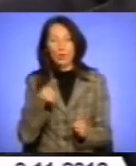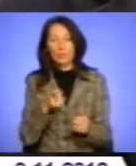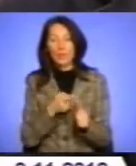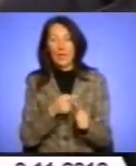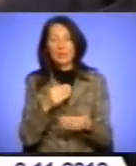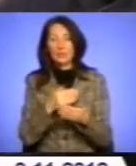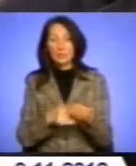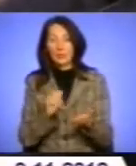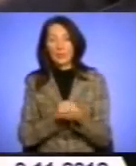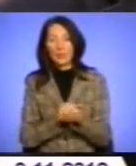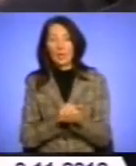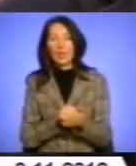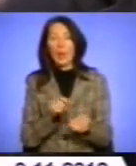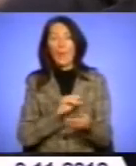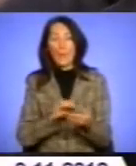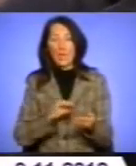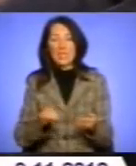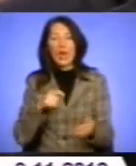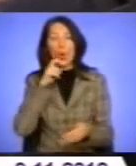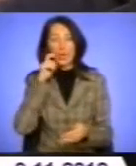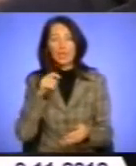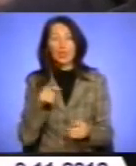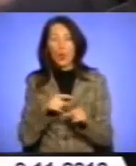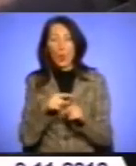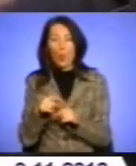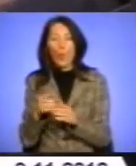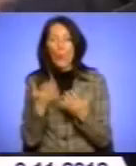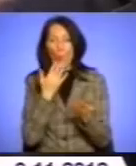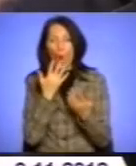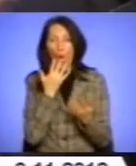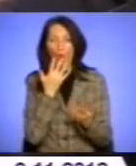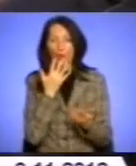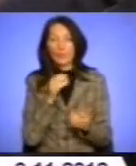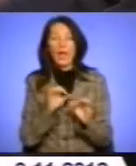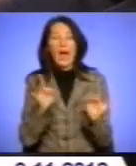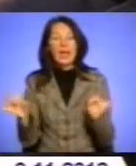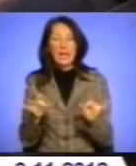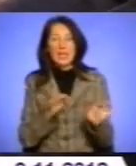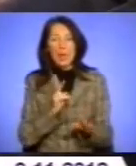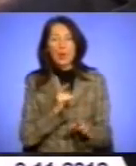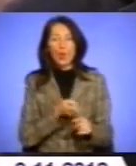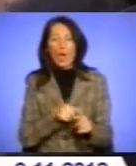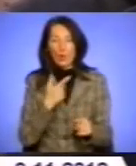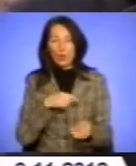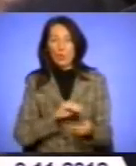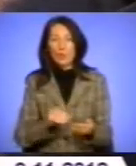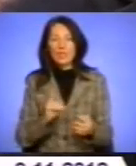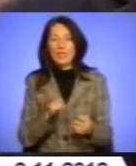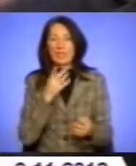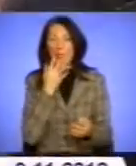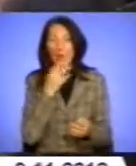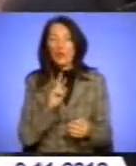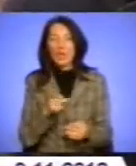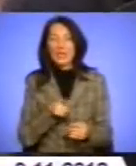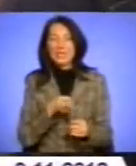документах і реєстраційних документах пишеться українською мовою. Вже, скажімо, рекламу, хто яку собі напише, на якій мові і як, це вже питання,